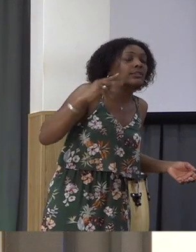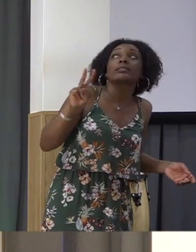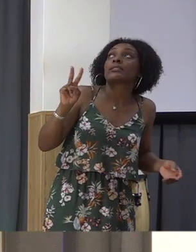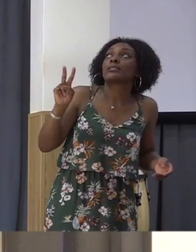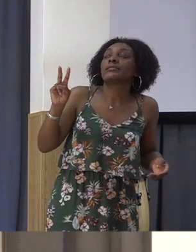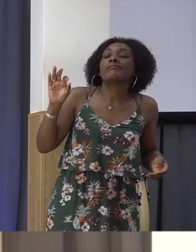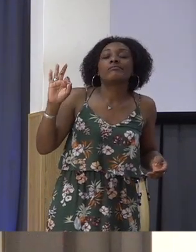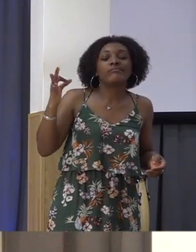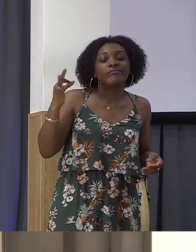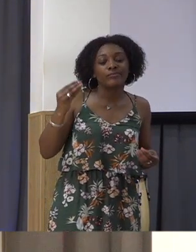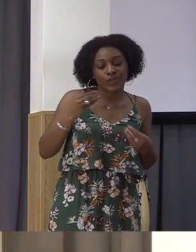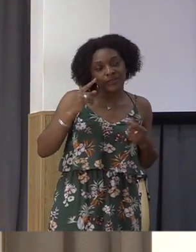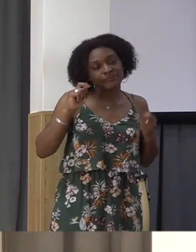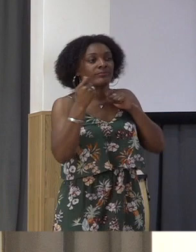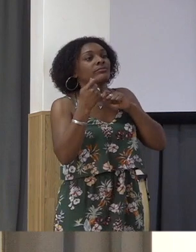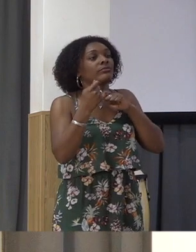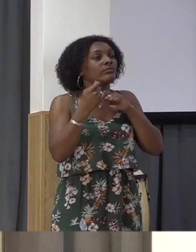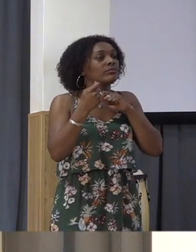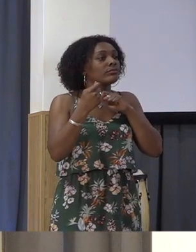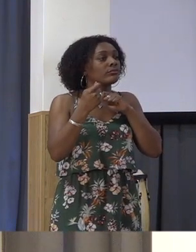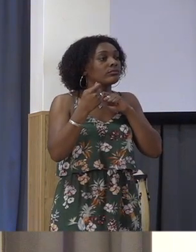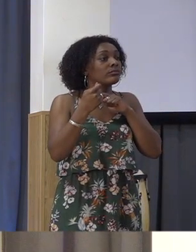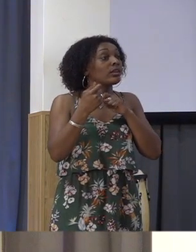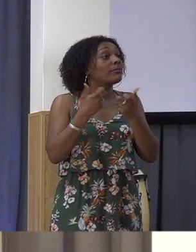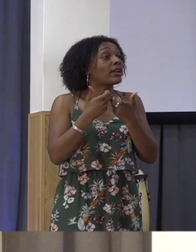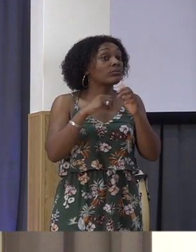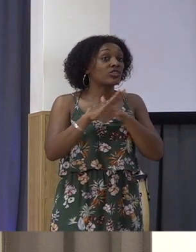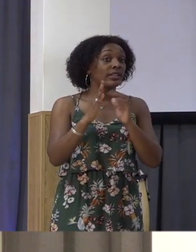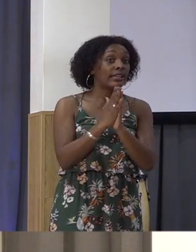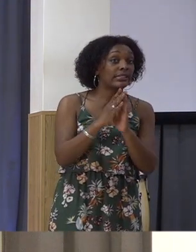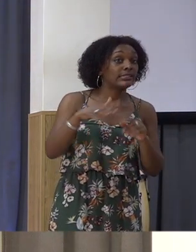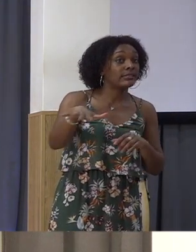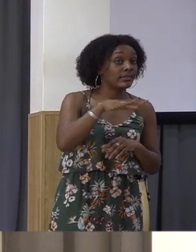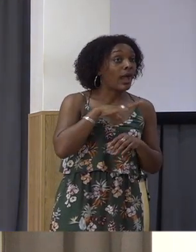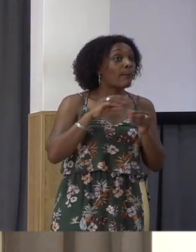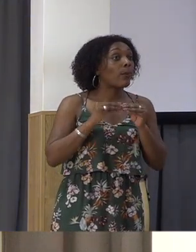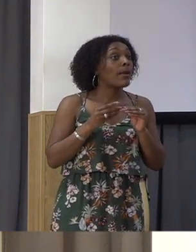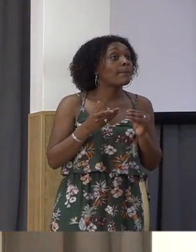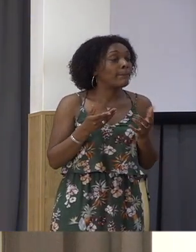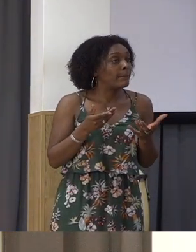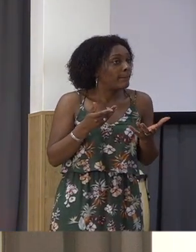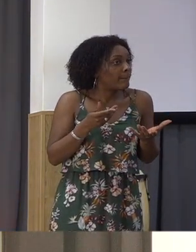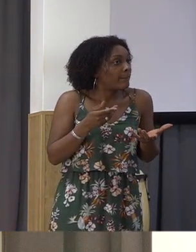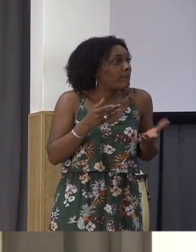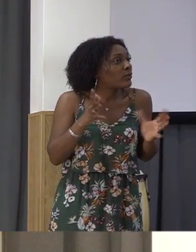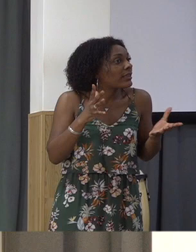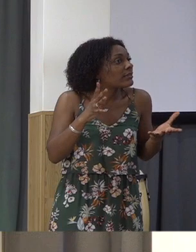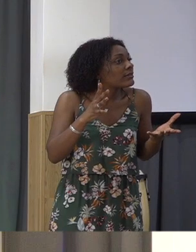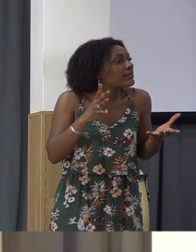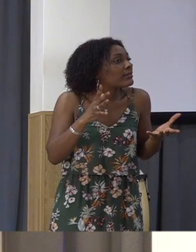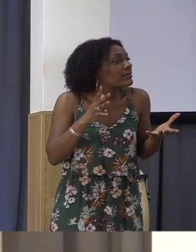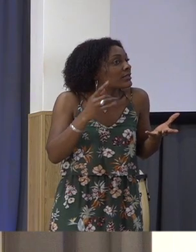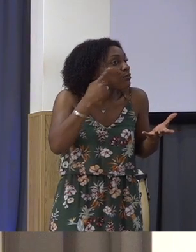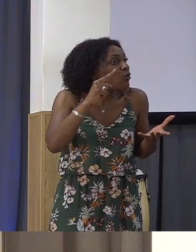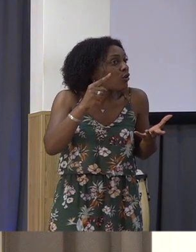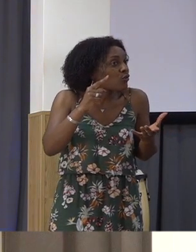Et certaines difficultés qu'on pourrait avoir dans l'Église, si on prend cela vraiment à cœur, en fait, on va se rendre compte